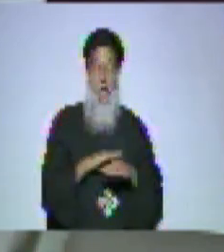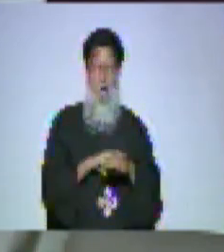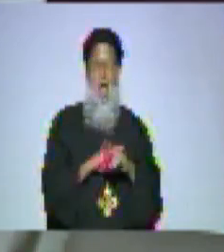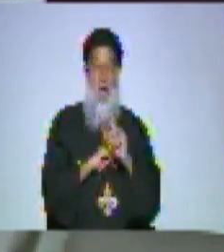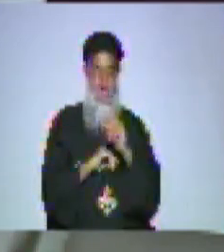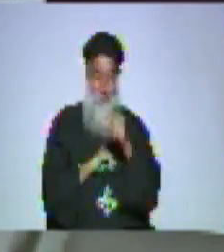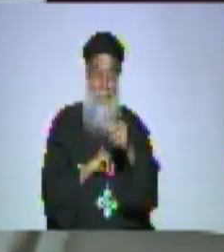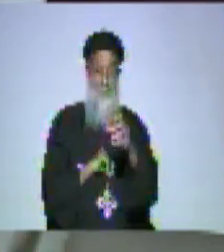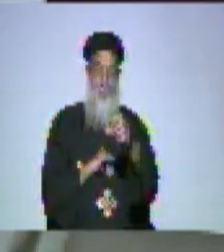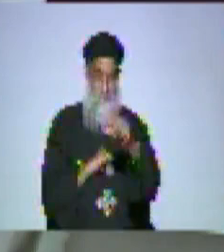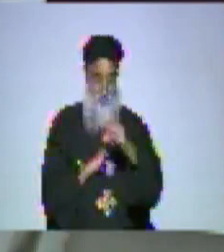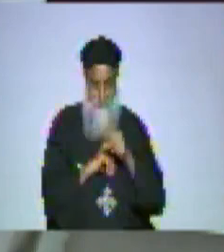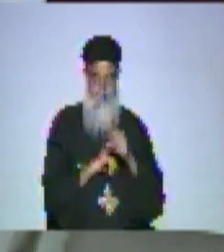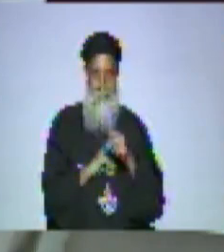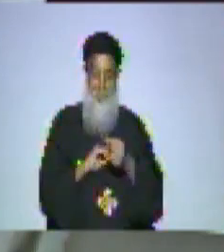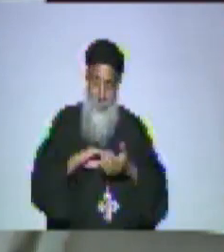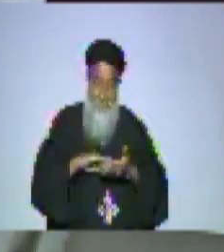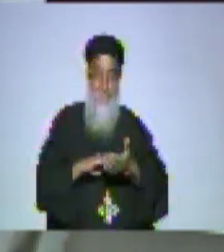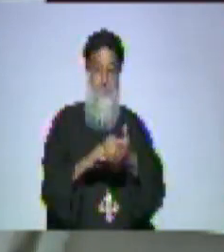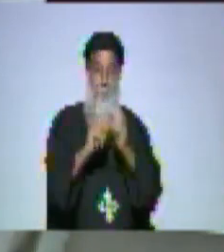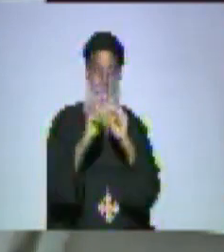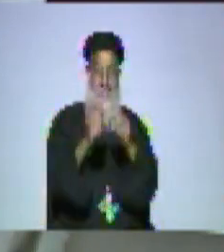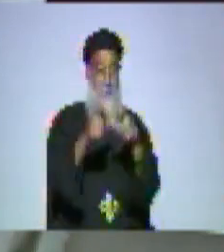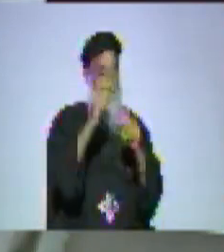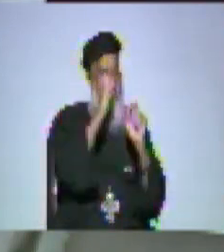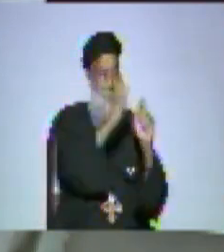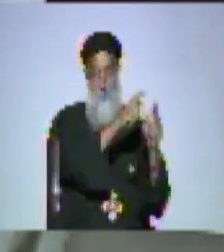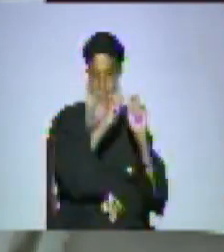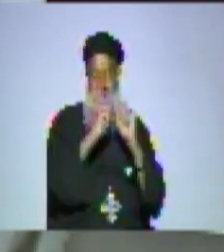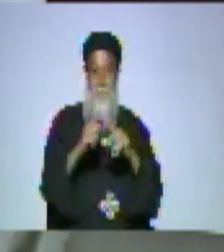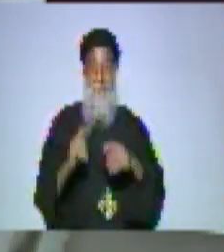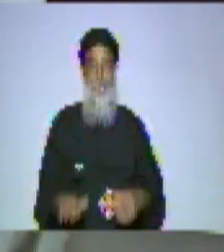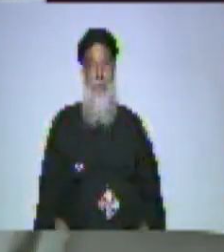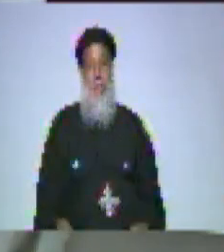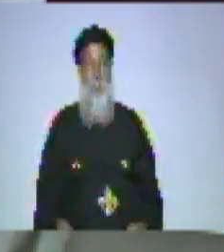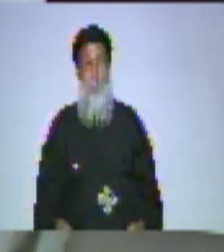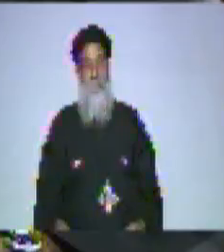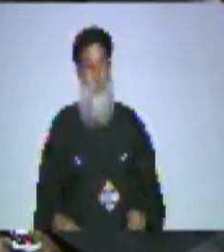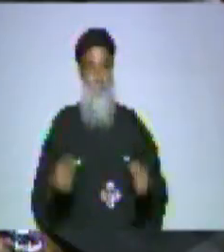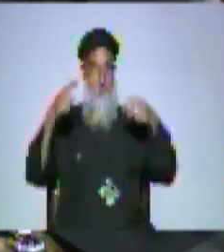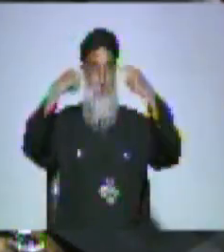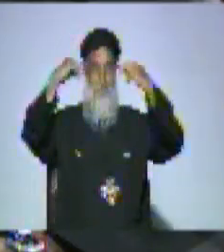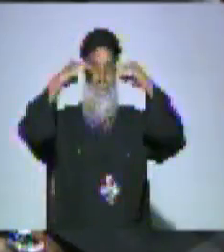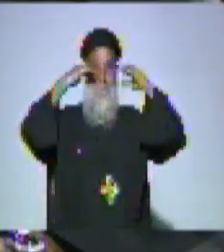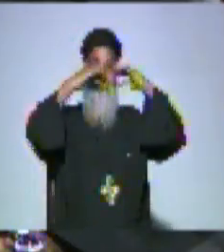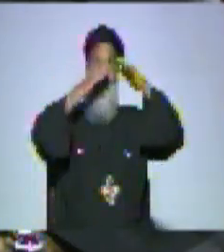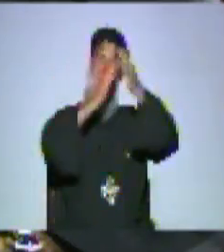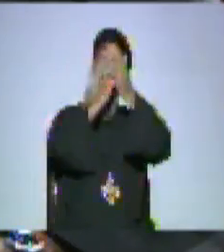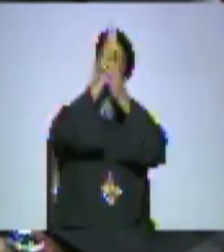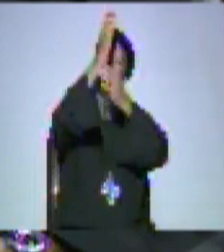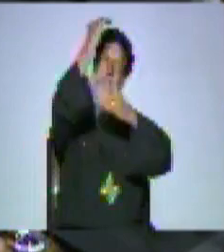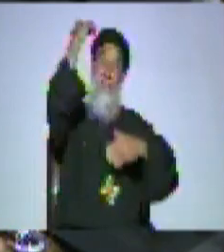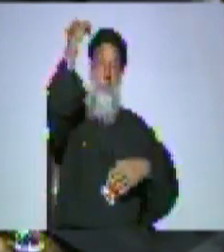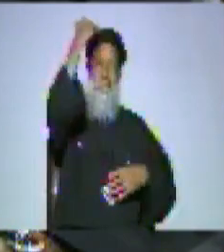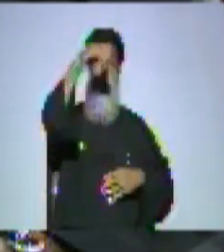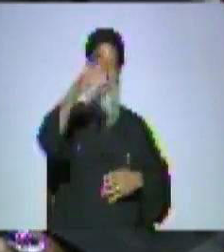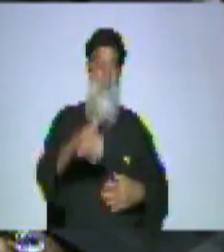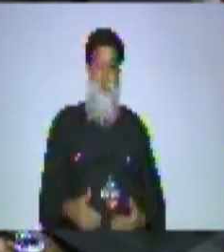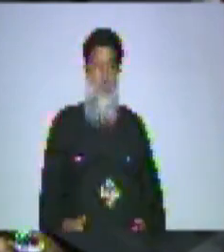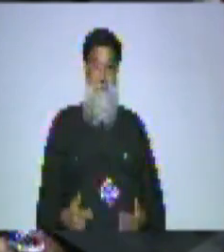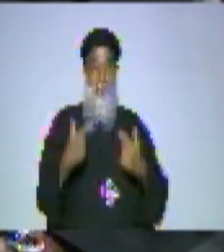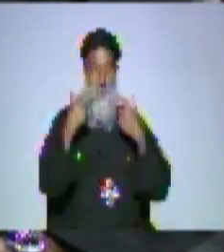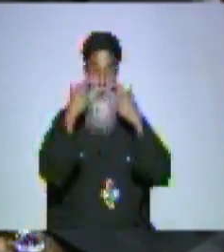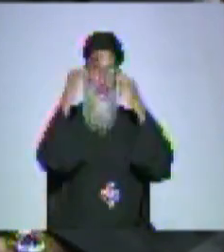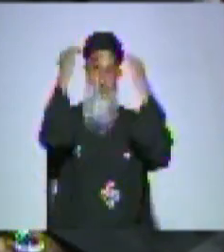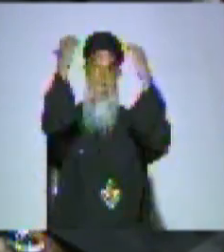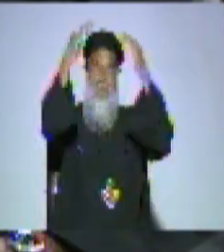باحتياجه ويدي له احتياجه يبقى شايف الابديه يعني هو ده اللي يخليني ان انا اقدر